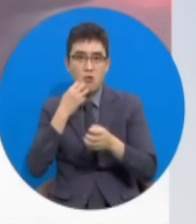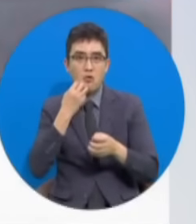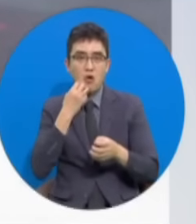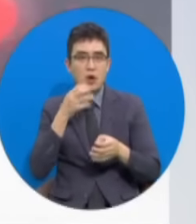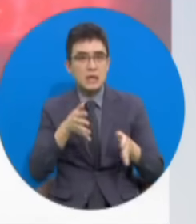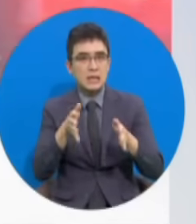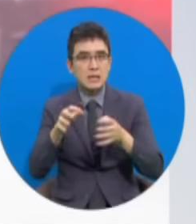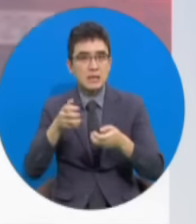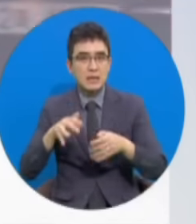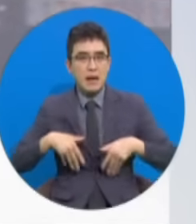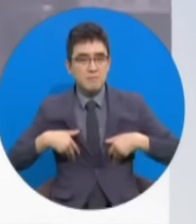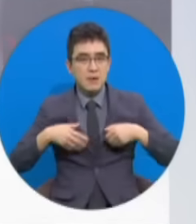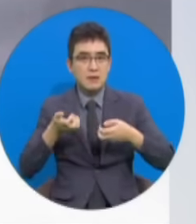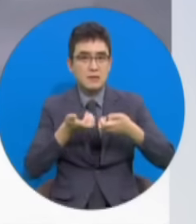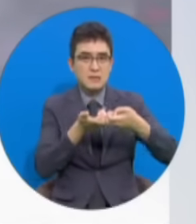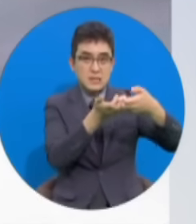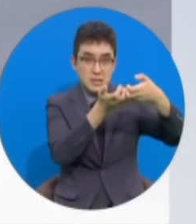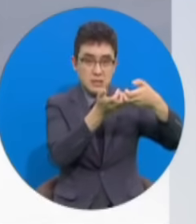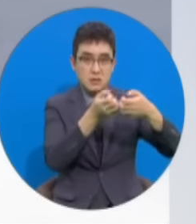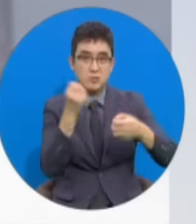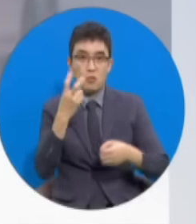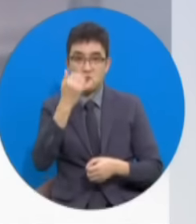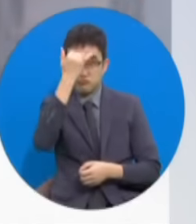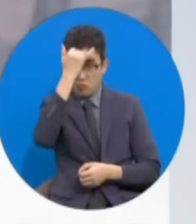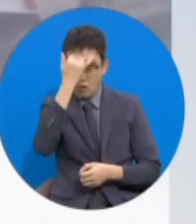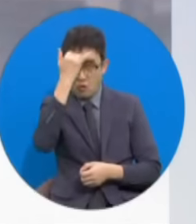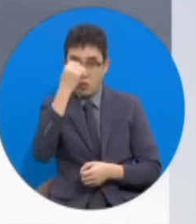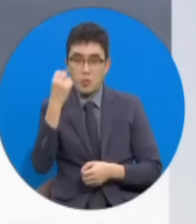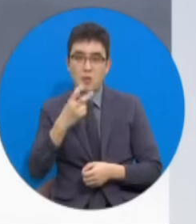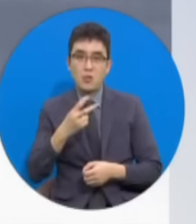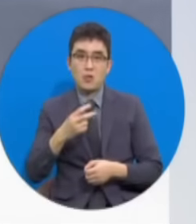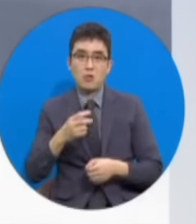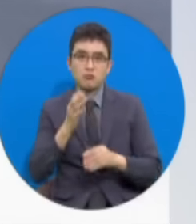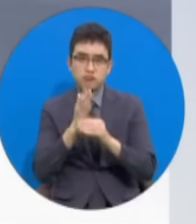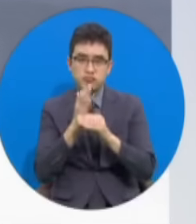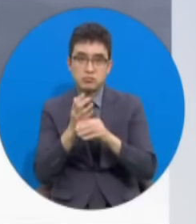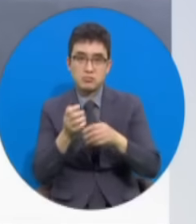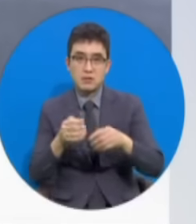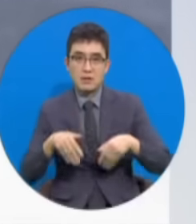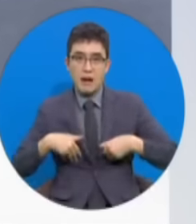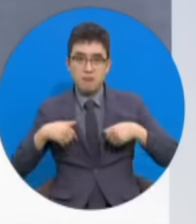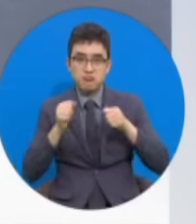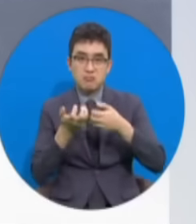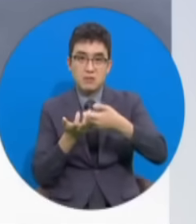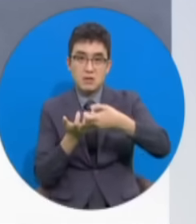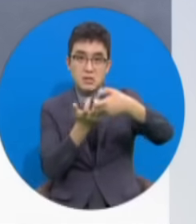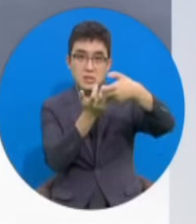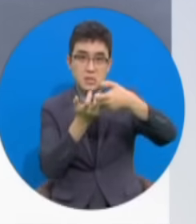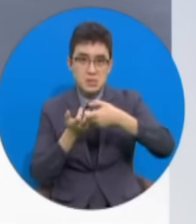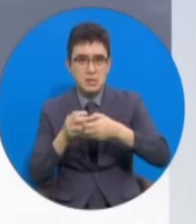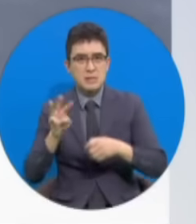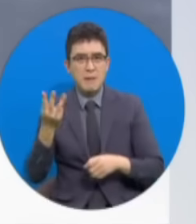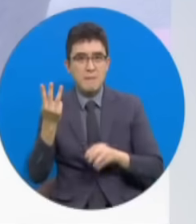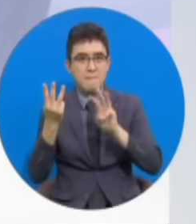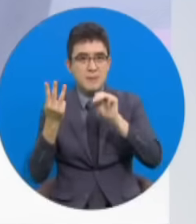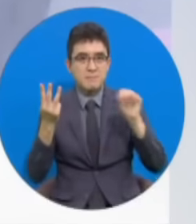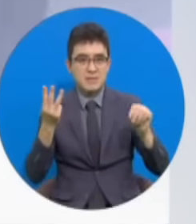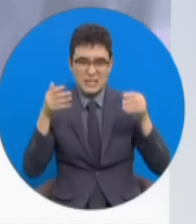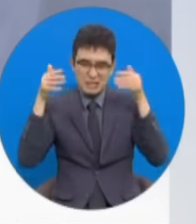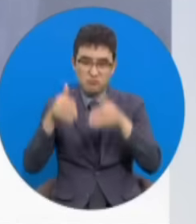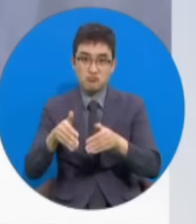확대가 되겠고요. 충청 지역을 경계로 남북을 오르내리면서 이들 지역으로 중심으로 많게는 300mm 이상의